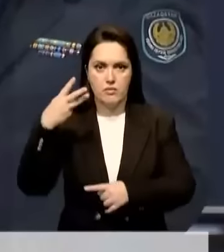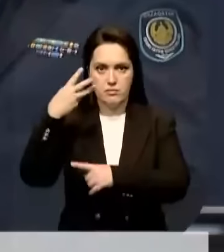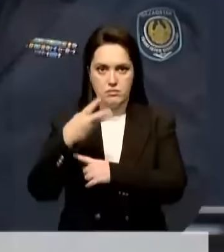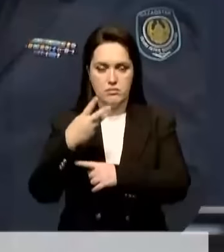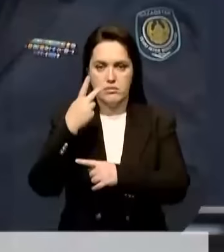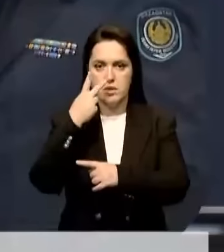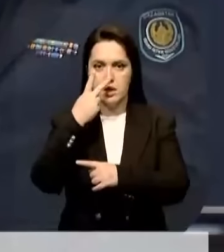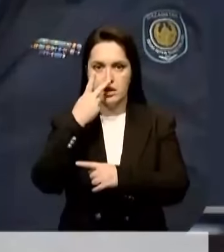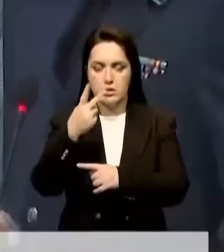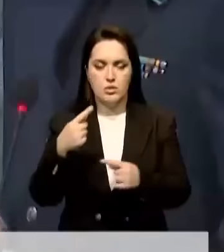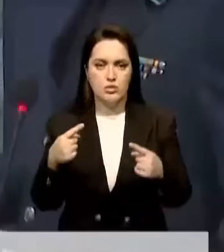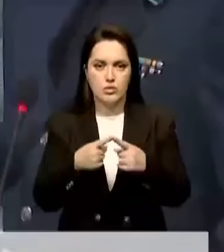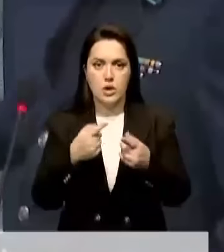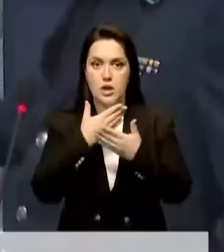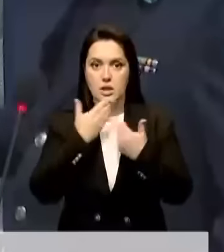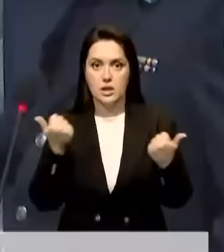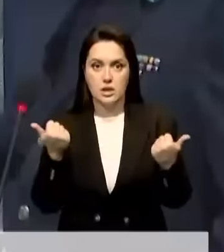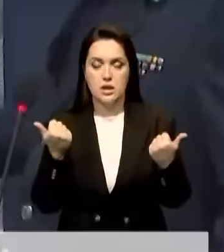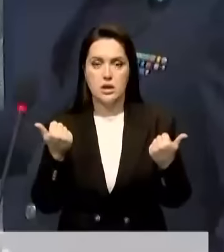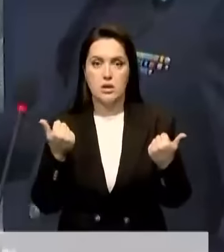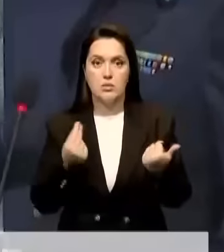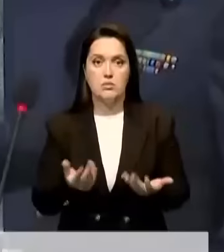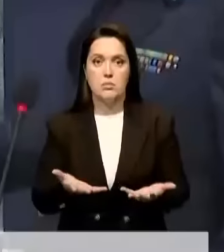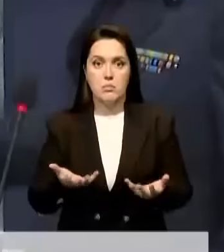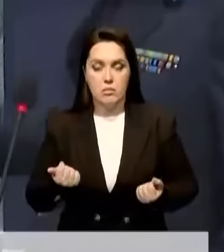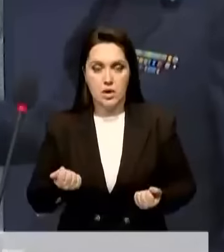все не подтверждается. Вот сдачу получает он,